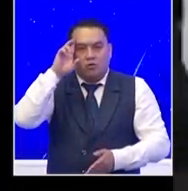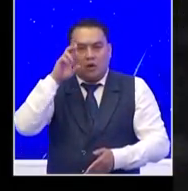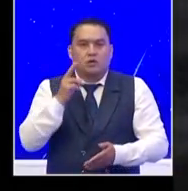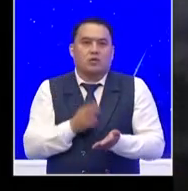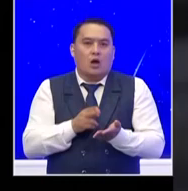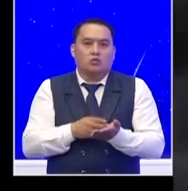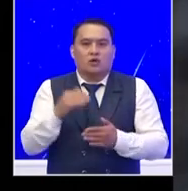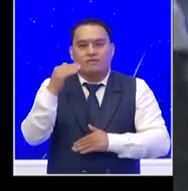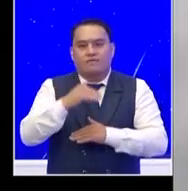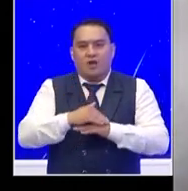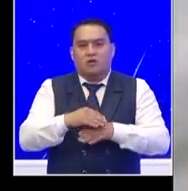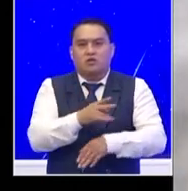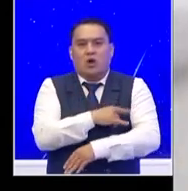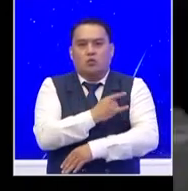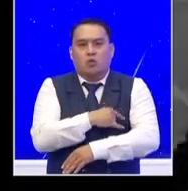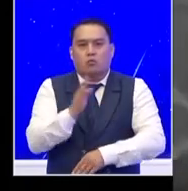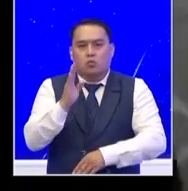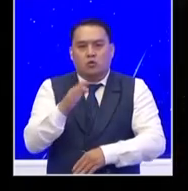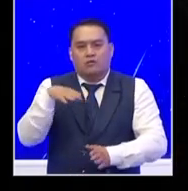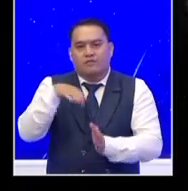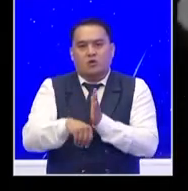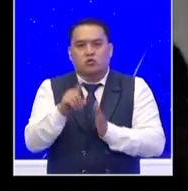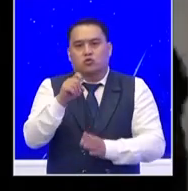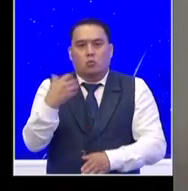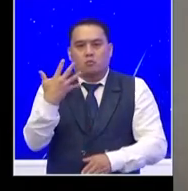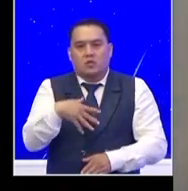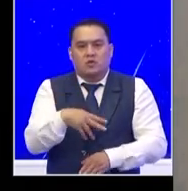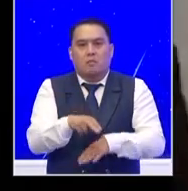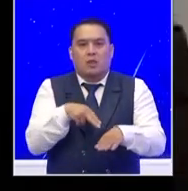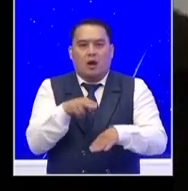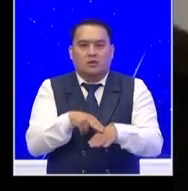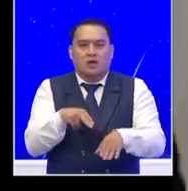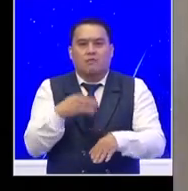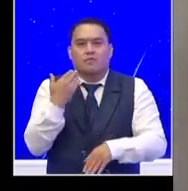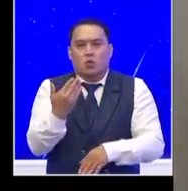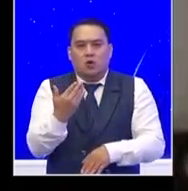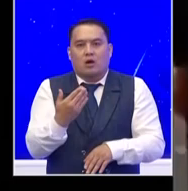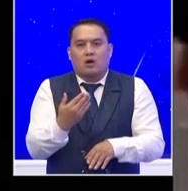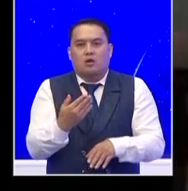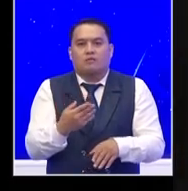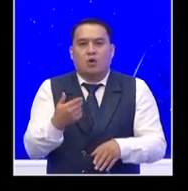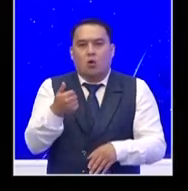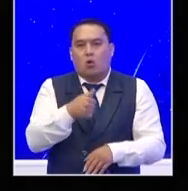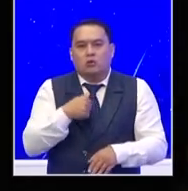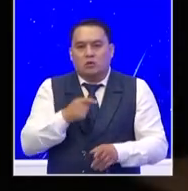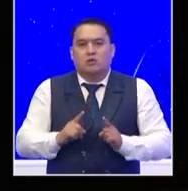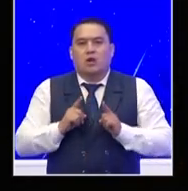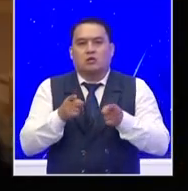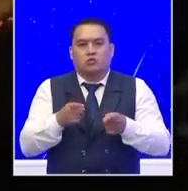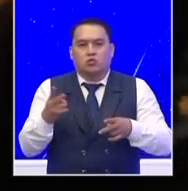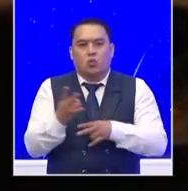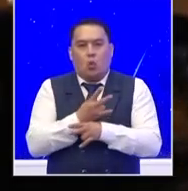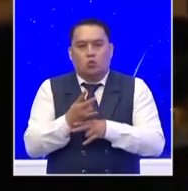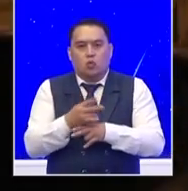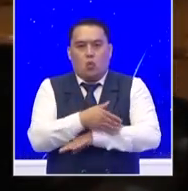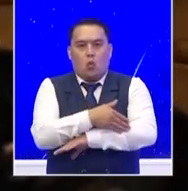подтвердил, что вечером дежурство в Дижоне будет нести 150 жандармов и полицейских, как и накануне, когда с наступлением темноты